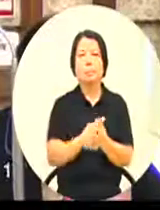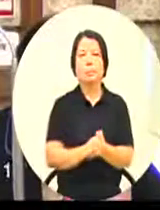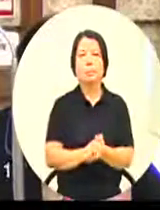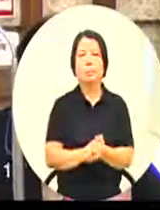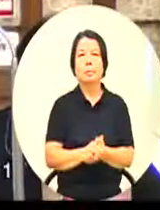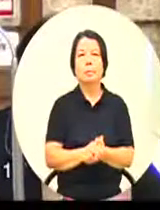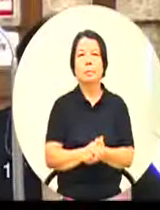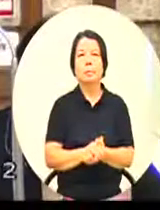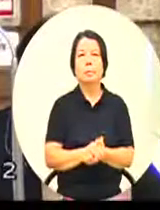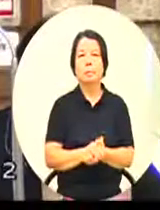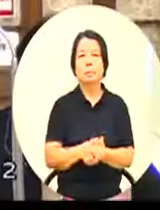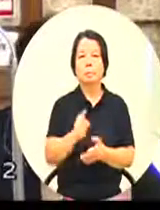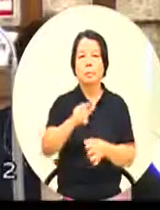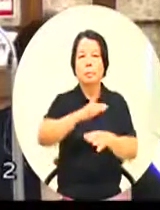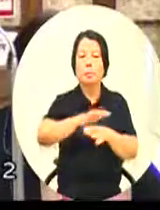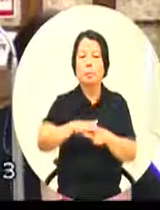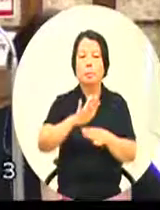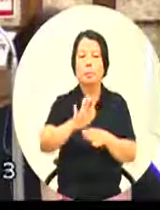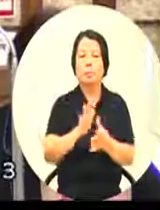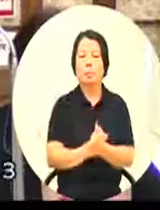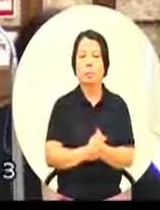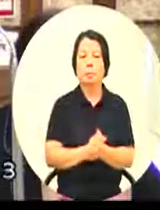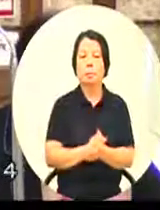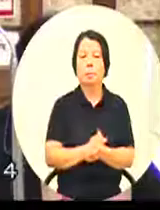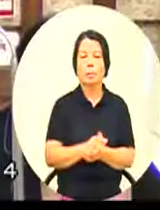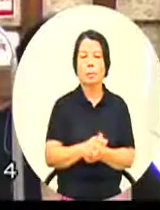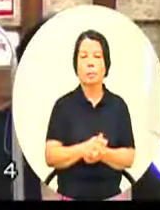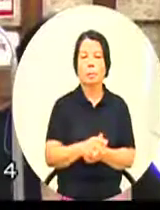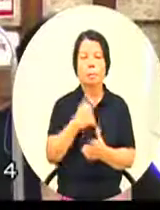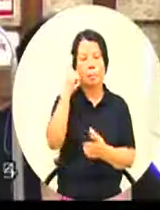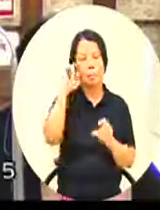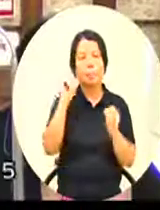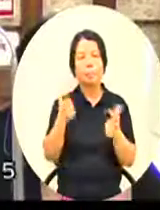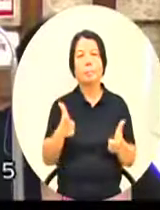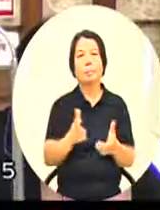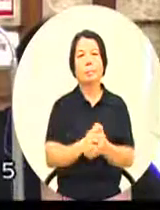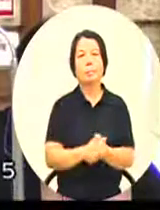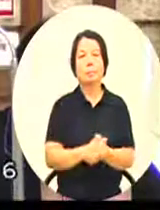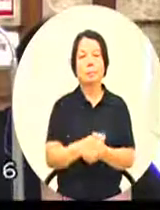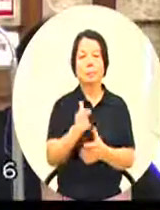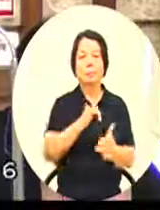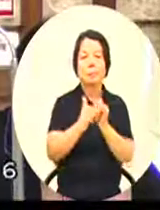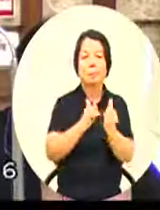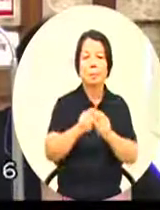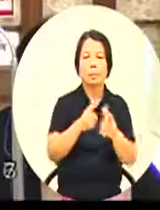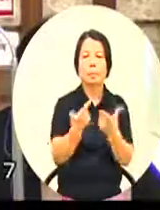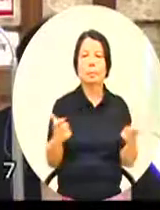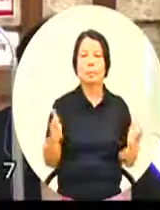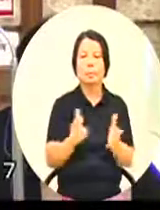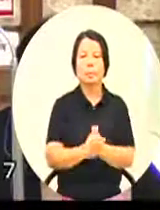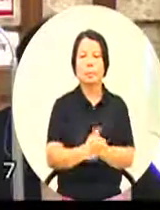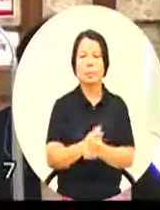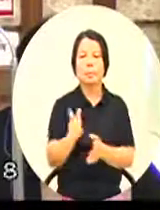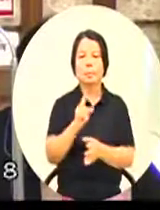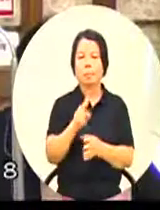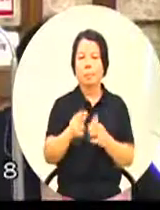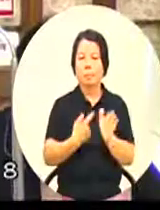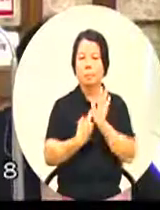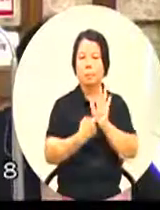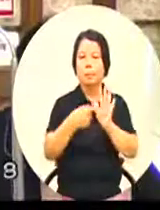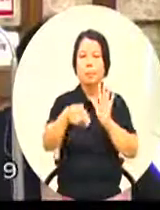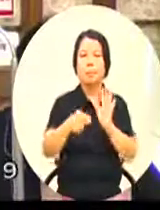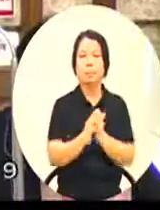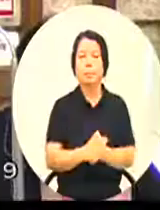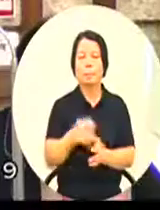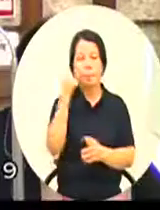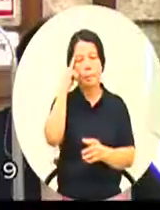讲，他一定会有一些不同的看法啊，那这也是我们社会多元的一个形态的呈现啊，这些不同的